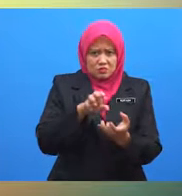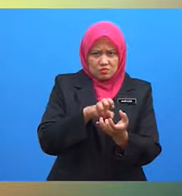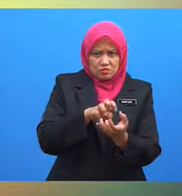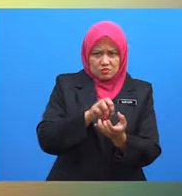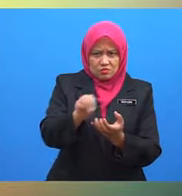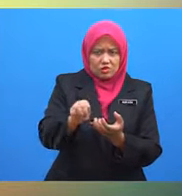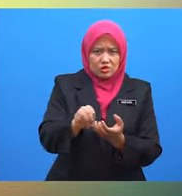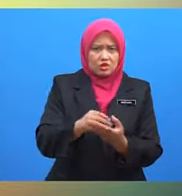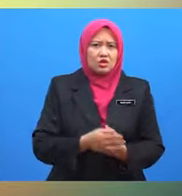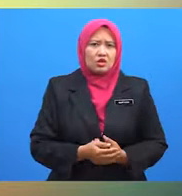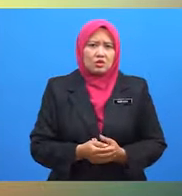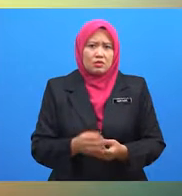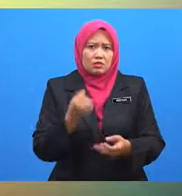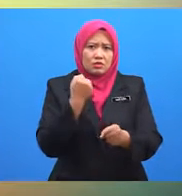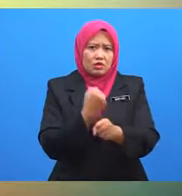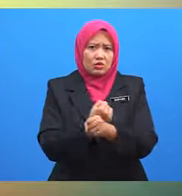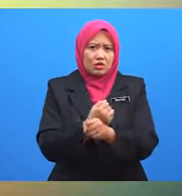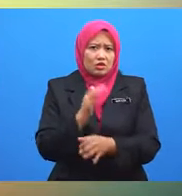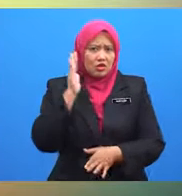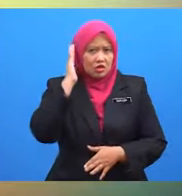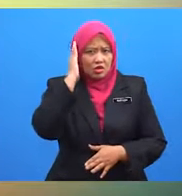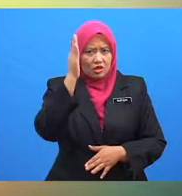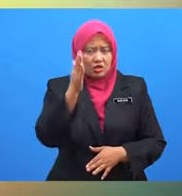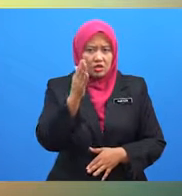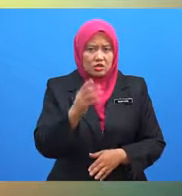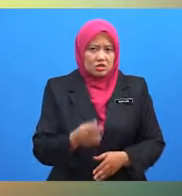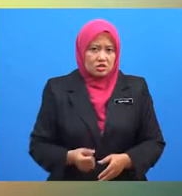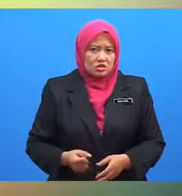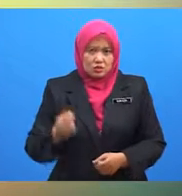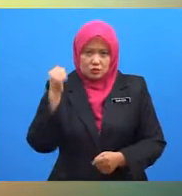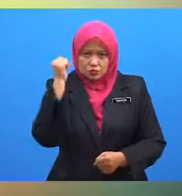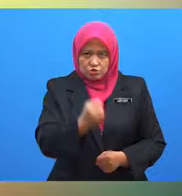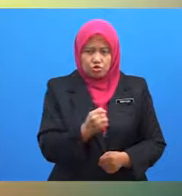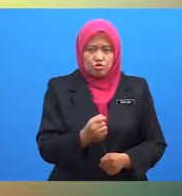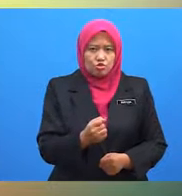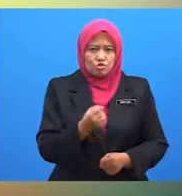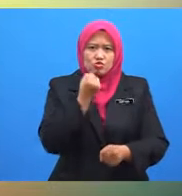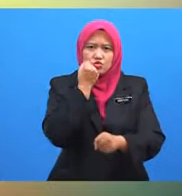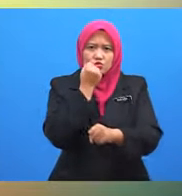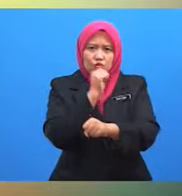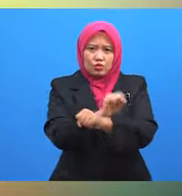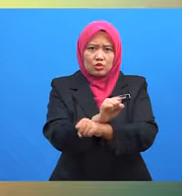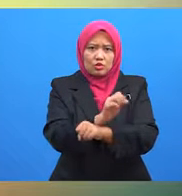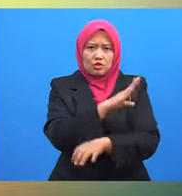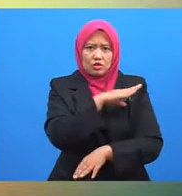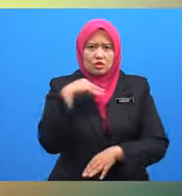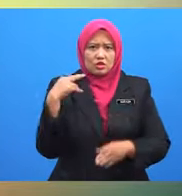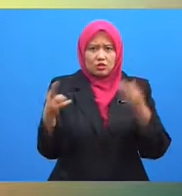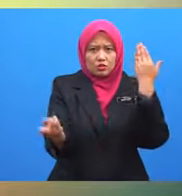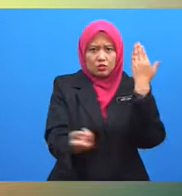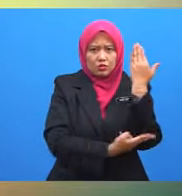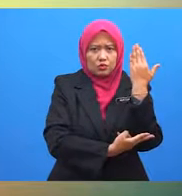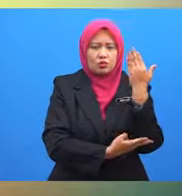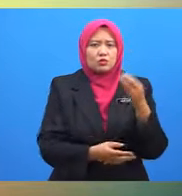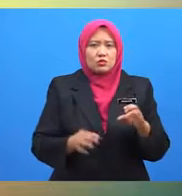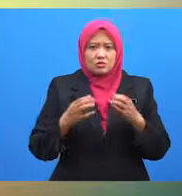dibunuh, sumpah dan dihukum segera. Persumpahan ini telah diumumkan dan telah